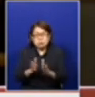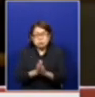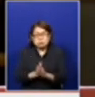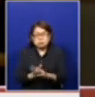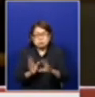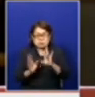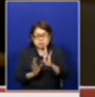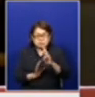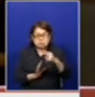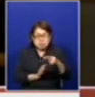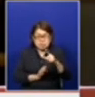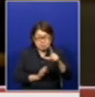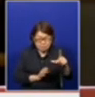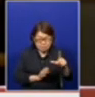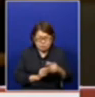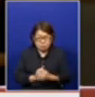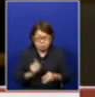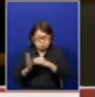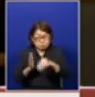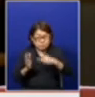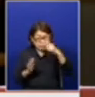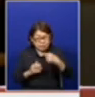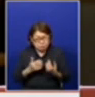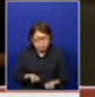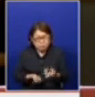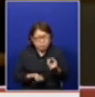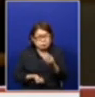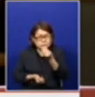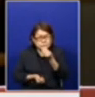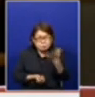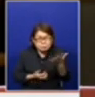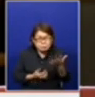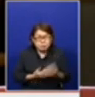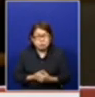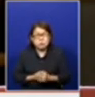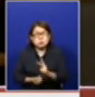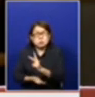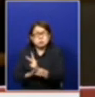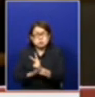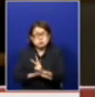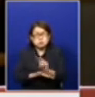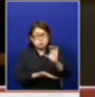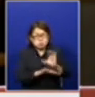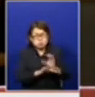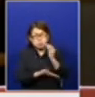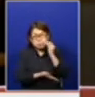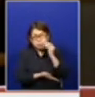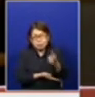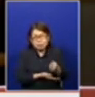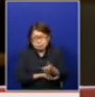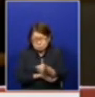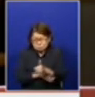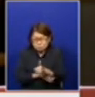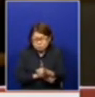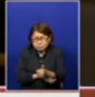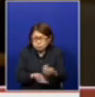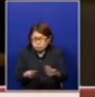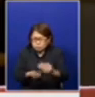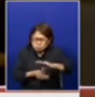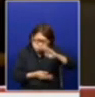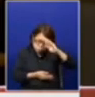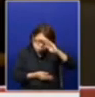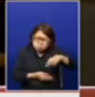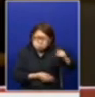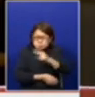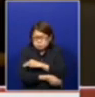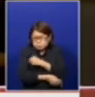วกินไปขอกู้เงินกองทุนหมู่บ้านจะเอาลูกไปโรงพยาบาลจะไปจ่ายค่านู่นค่านี่เล็ก